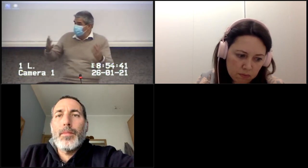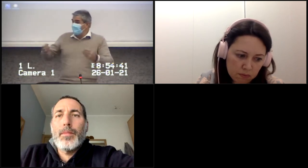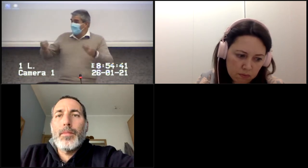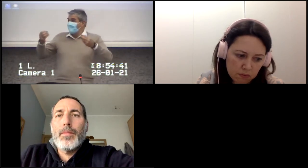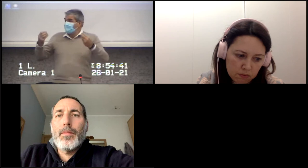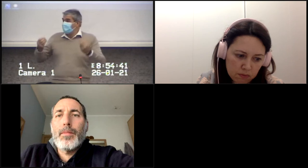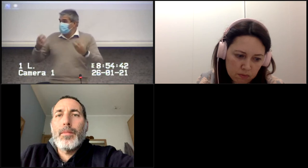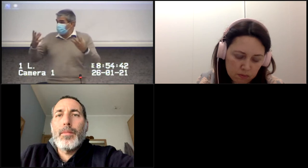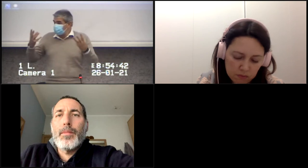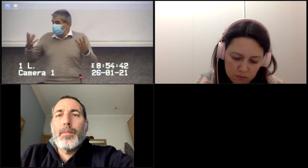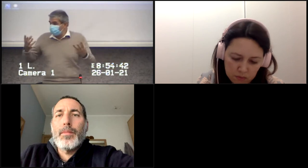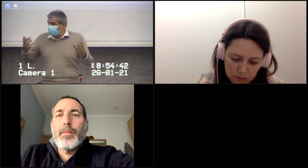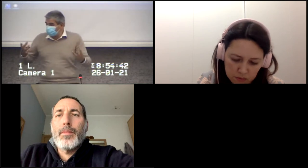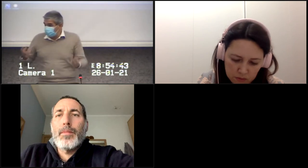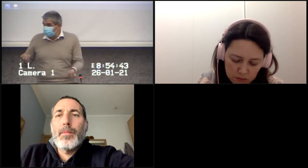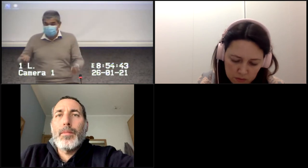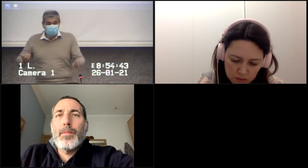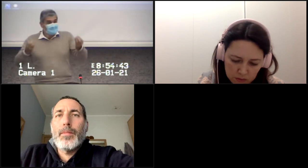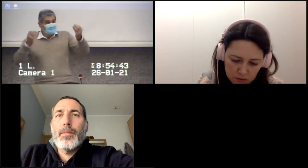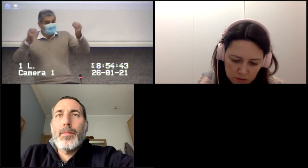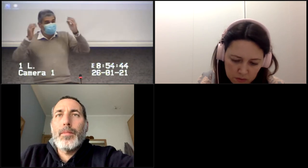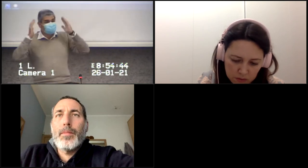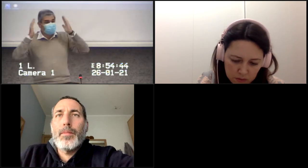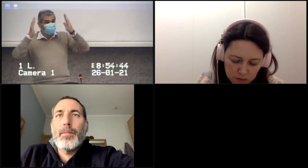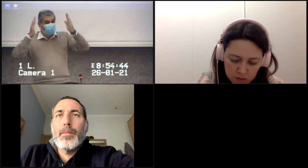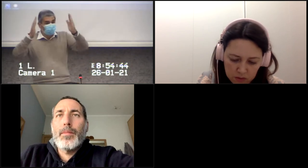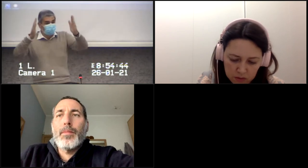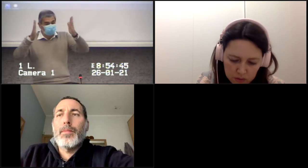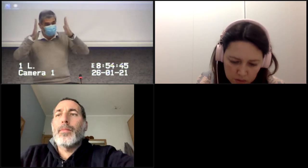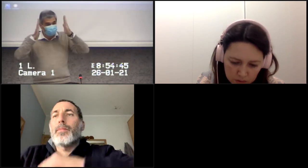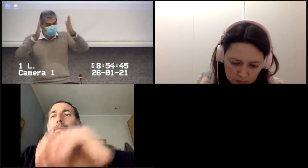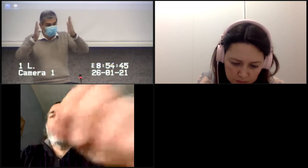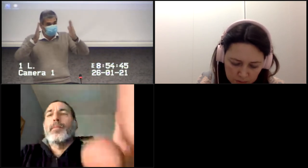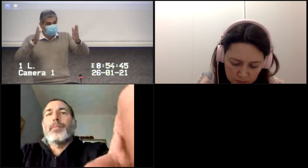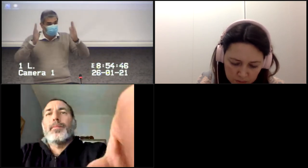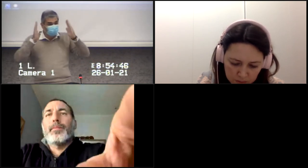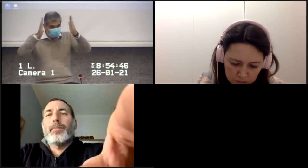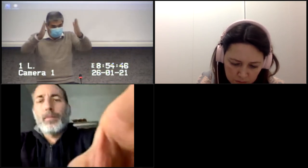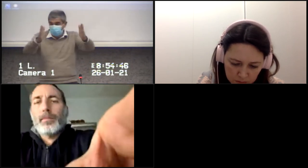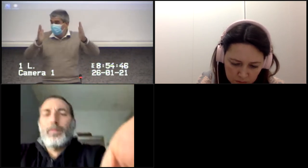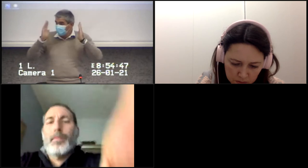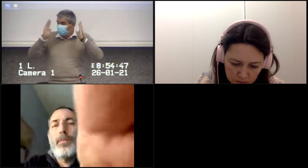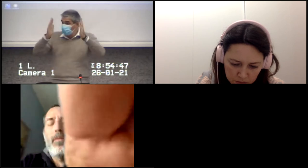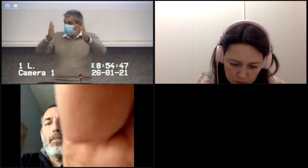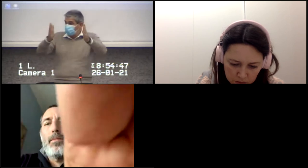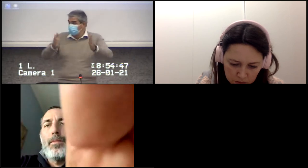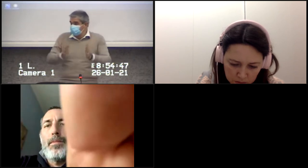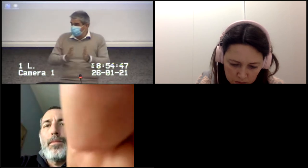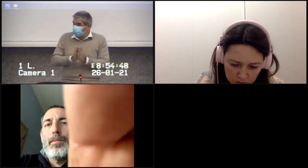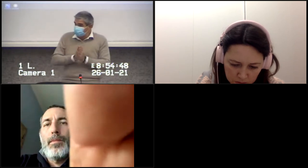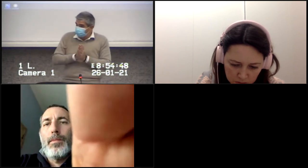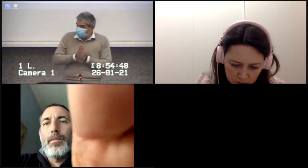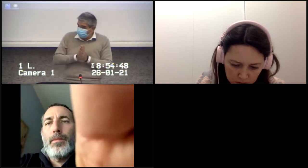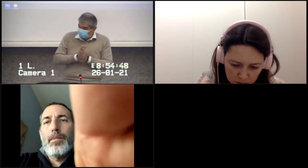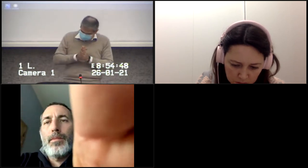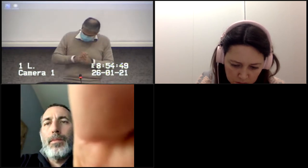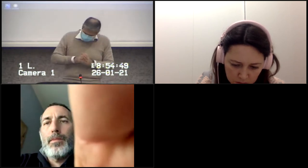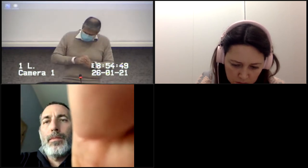Casiraghi, cioè viale di una certa importanza, che si abbia una visione, diciamo un'ottica,